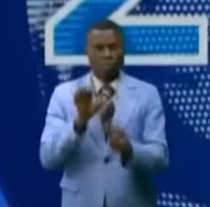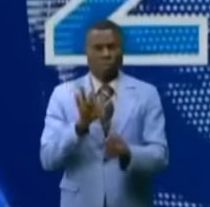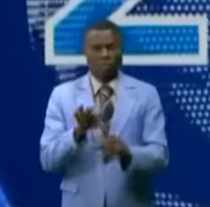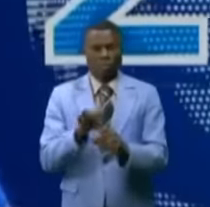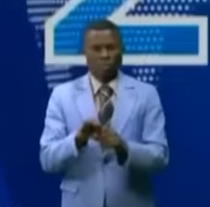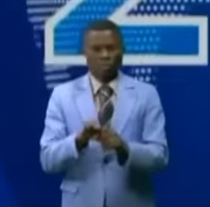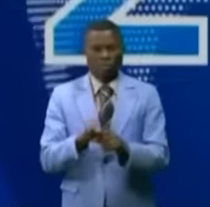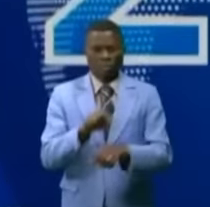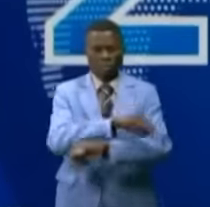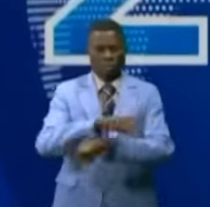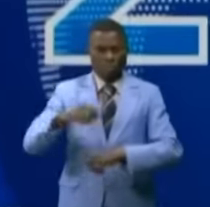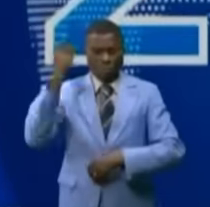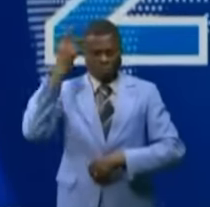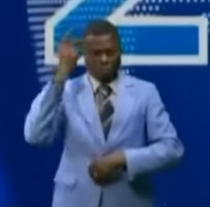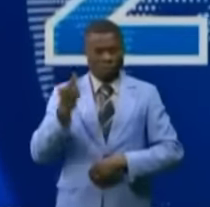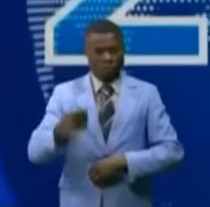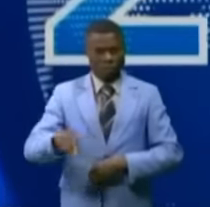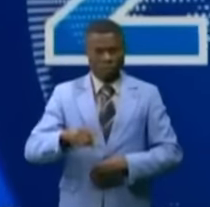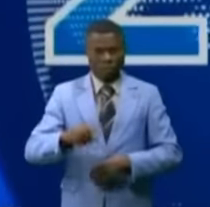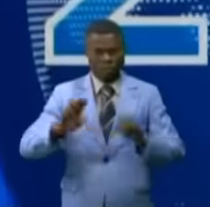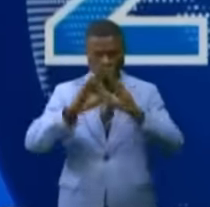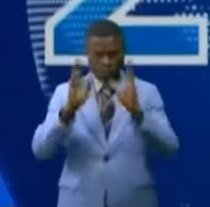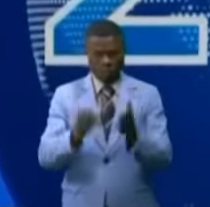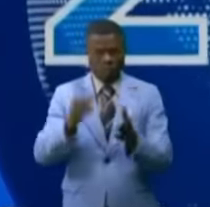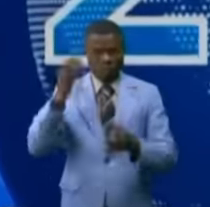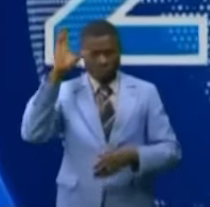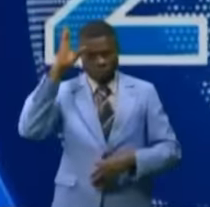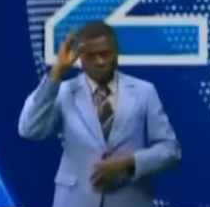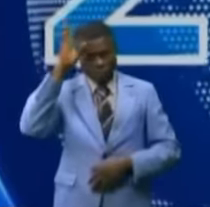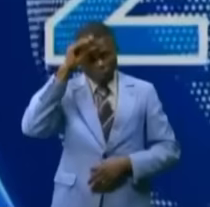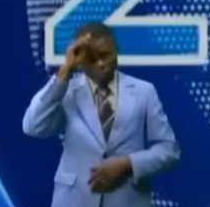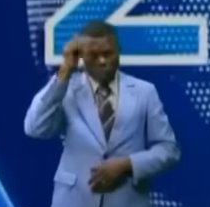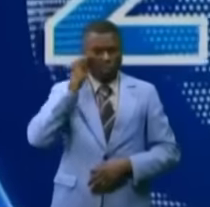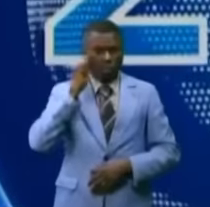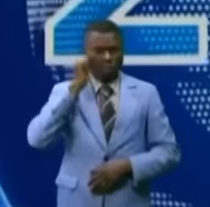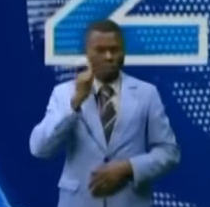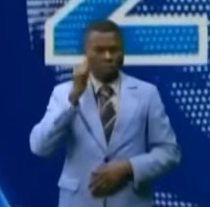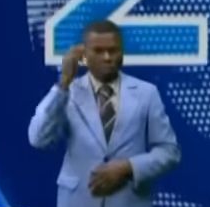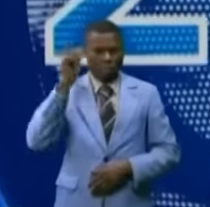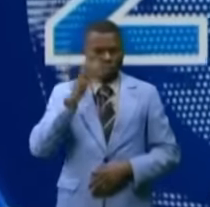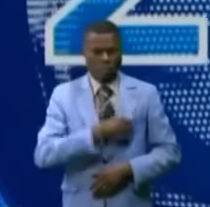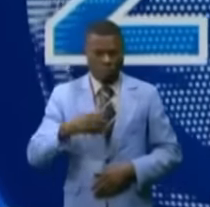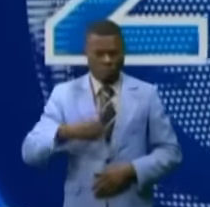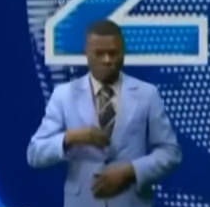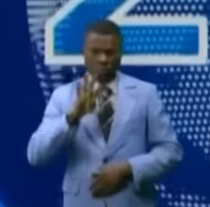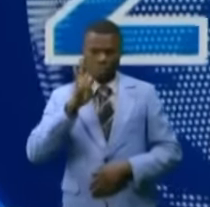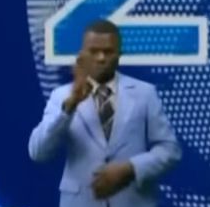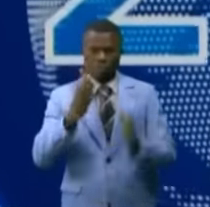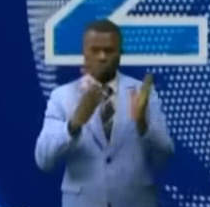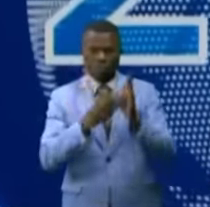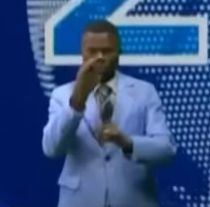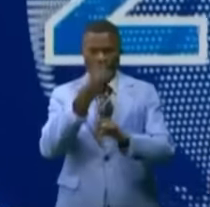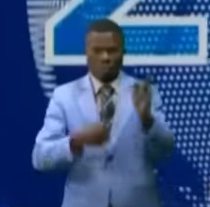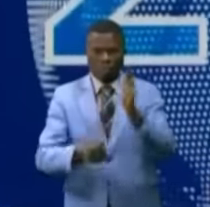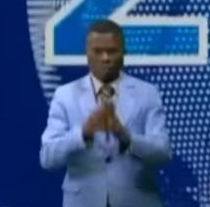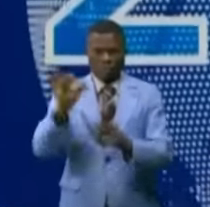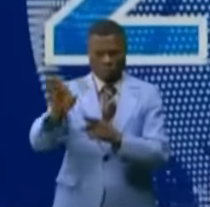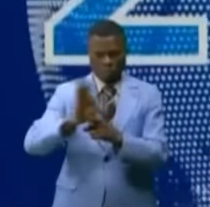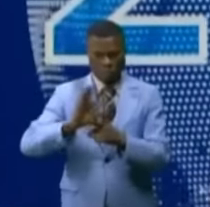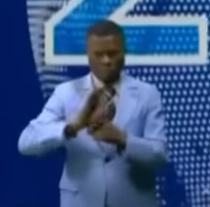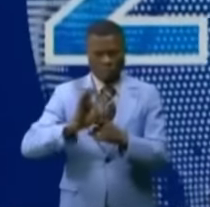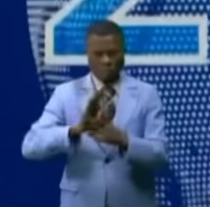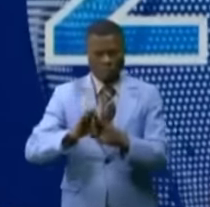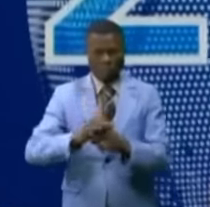Le barreau de Kinshasa-Gombe, à travers la commission genre, a organisé ce jeudi 9 novembre une session de formation